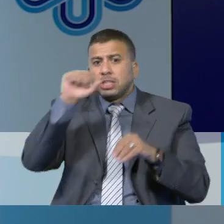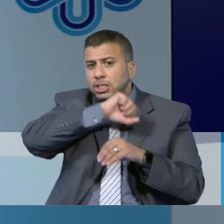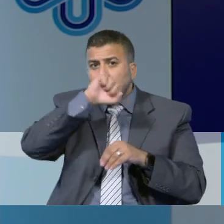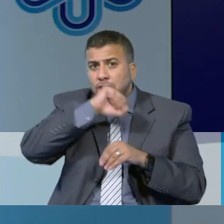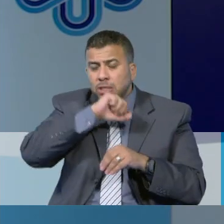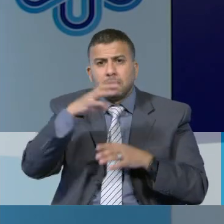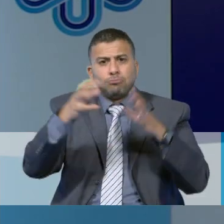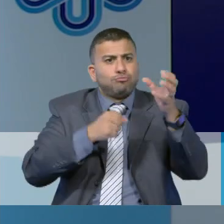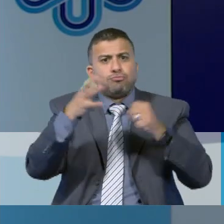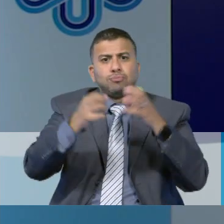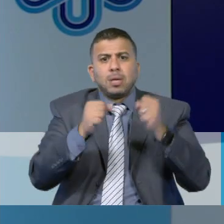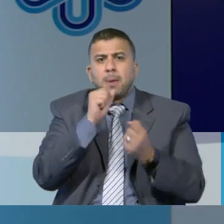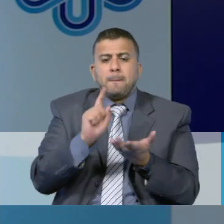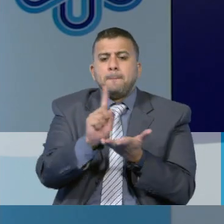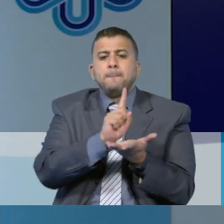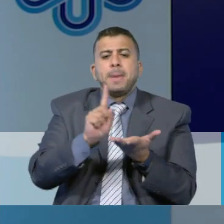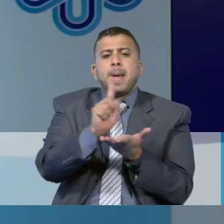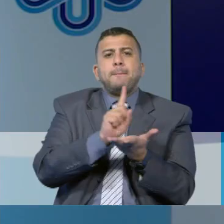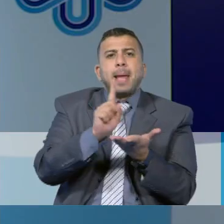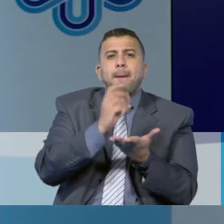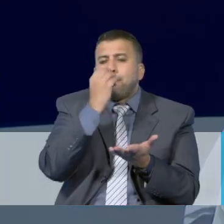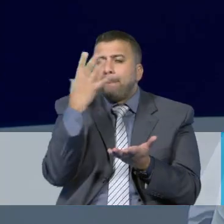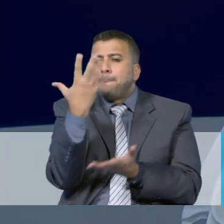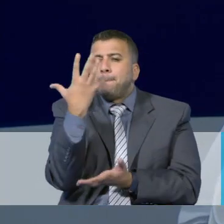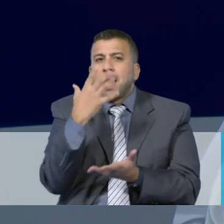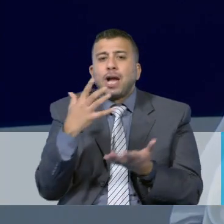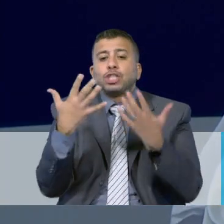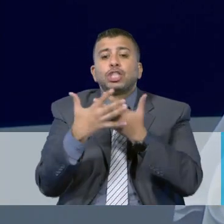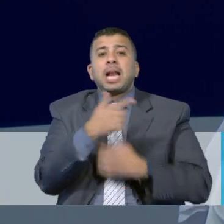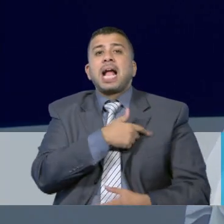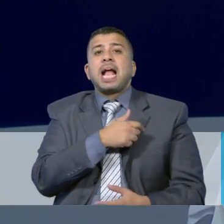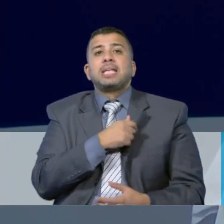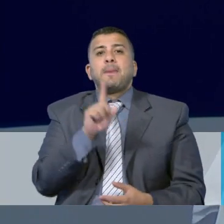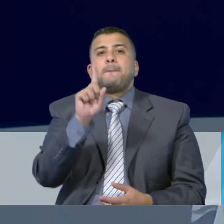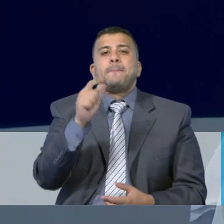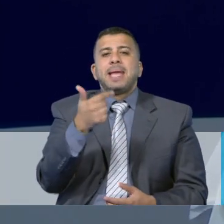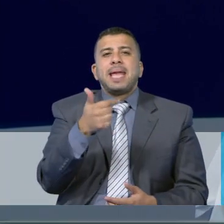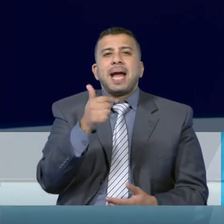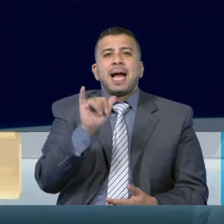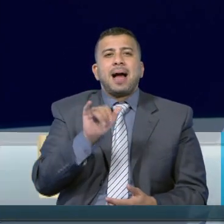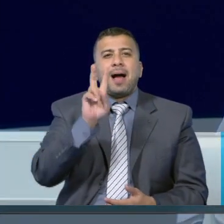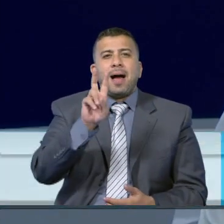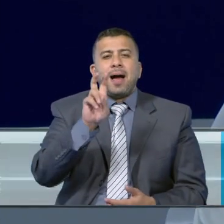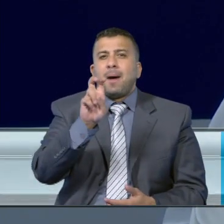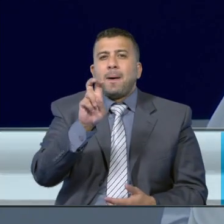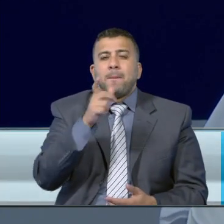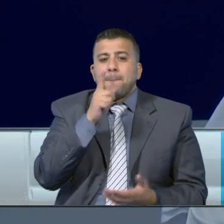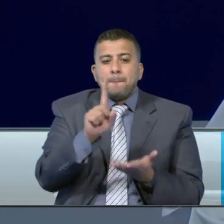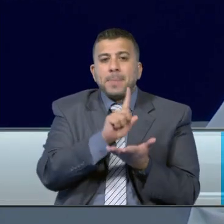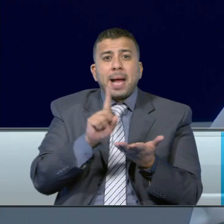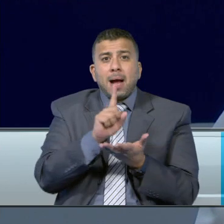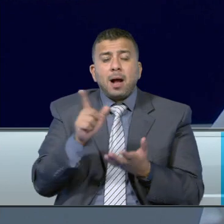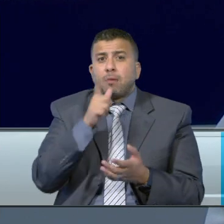نحتضن أكبر الشركات البيئية على مستوى المنطقة وهي شركة بيئة. وضح كيف بيئة شاركت في تطوير إمارة الشارقة من